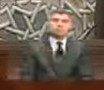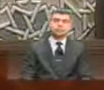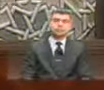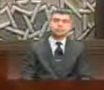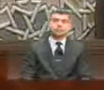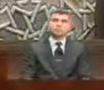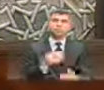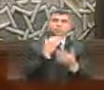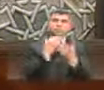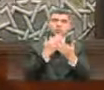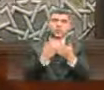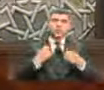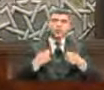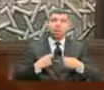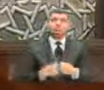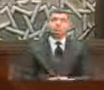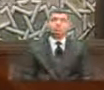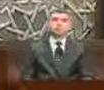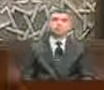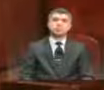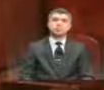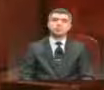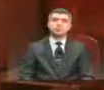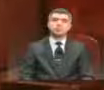شكرا سيد الرئيس، شكرا سيد النائب.